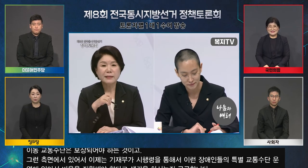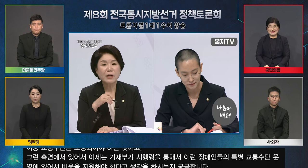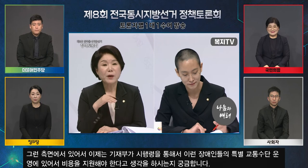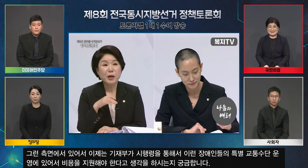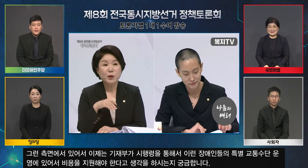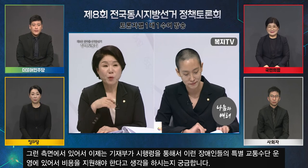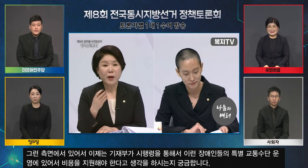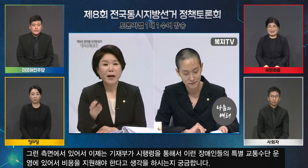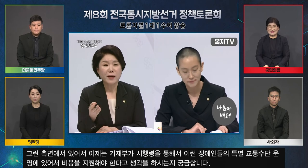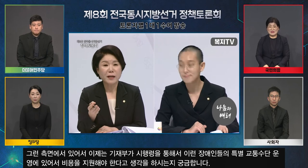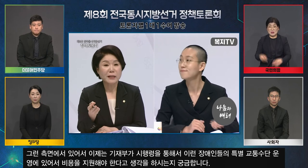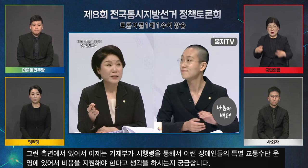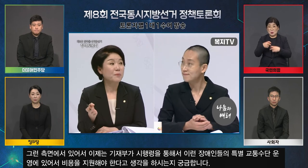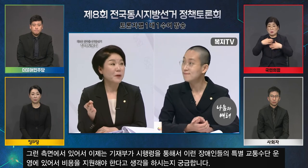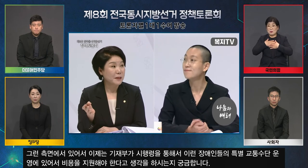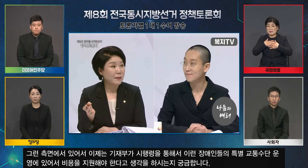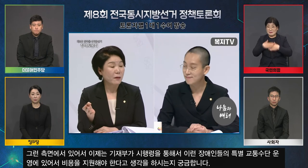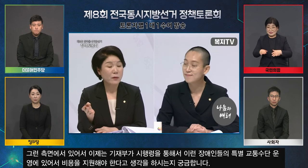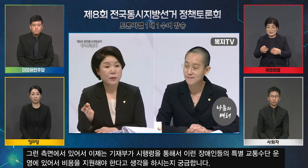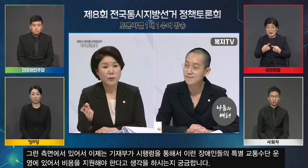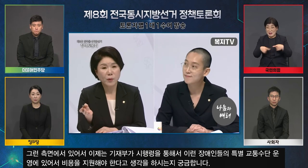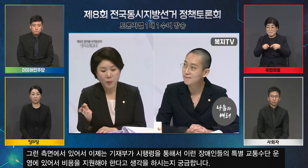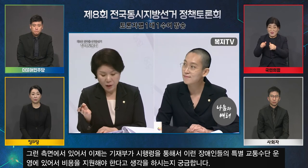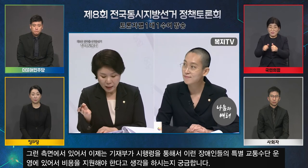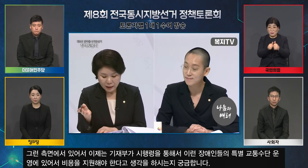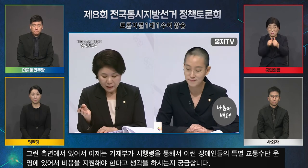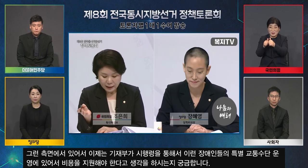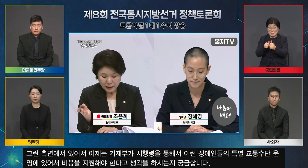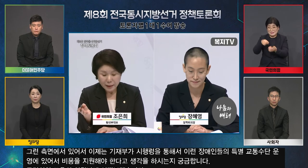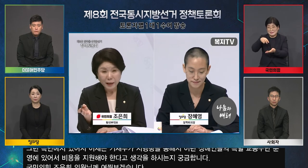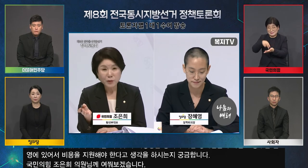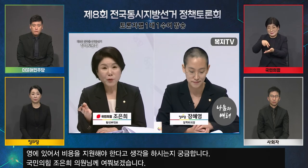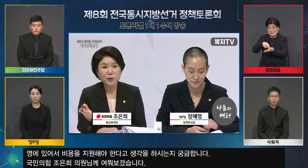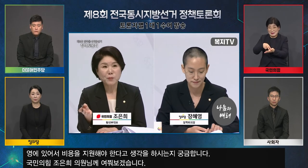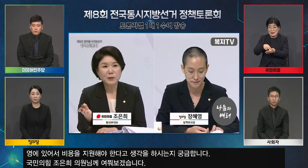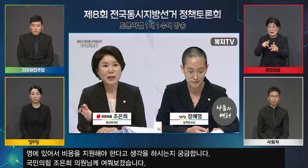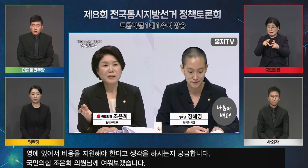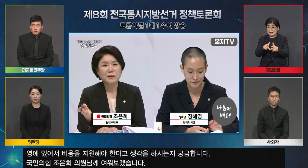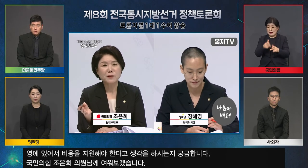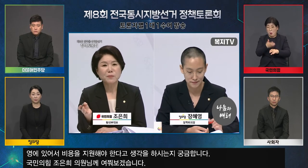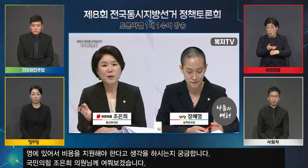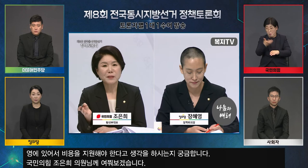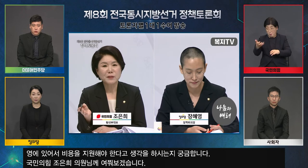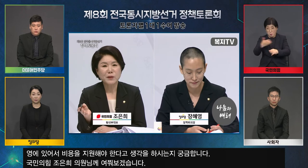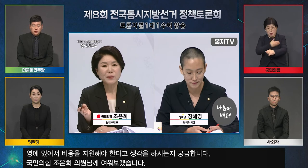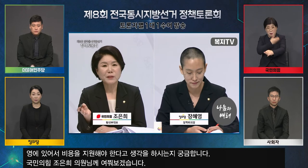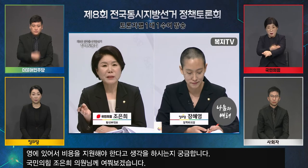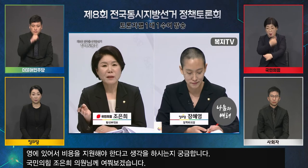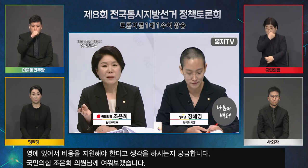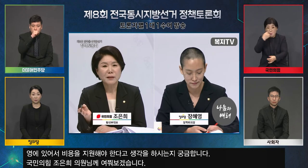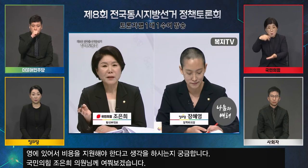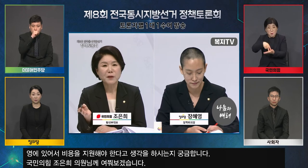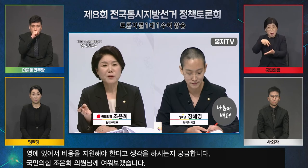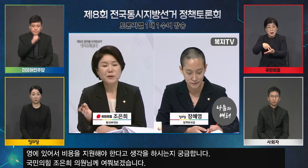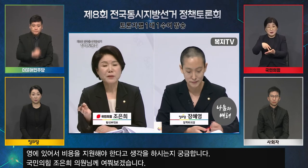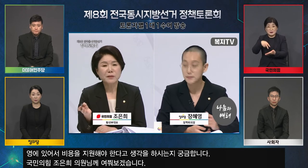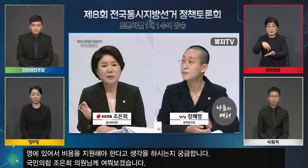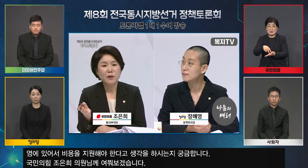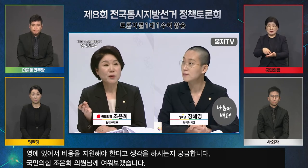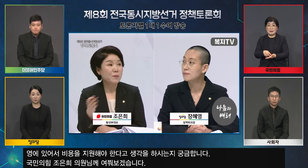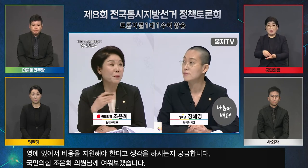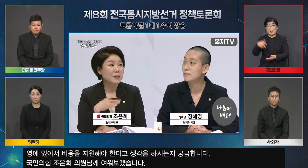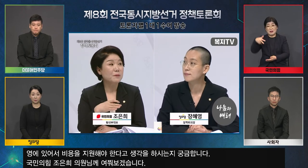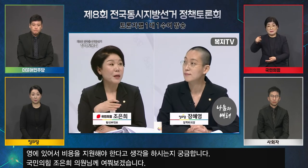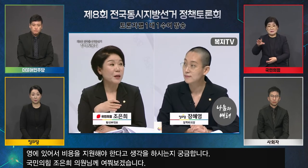약자와의 동행이라는 측면에서 또 장애인의 이동권을 보장한다는 측면에서 저는 장애인